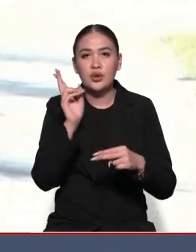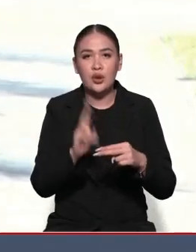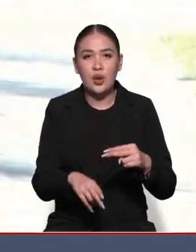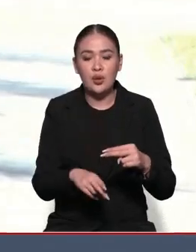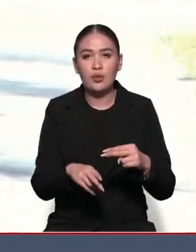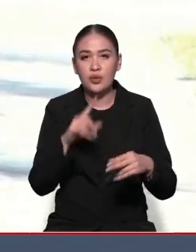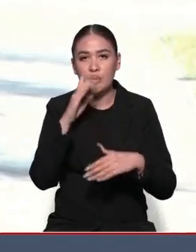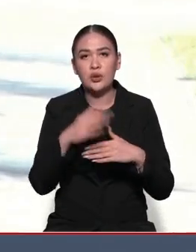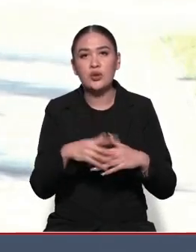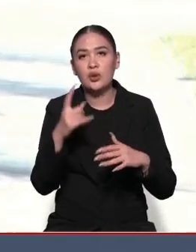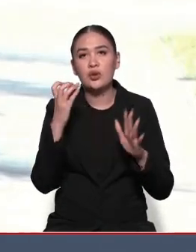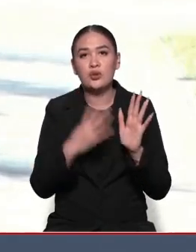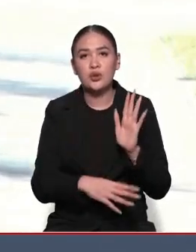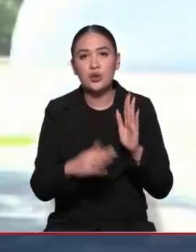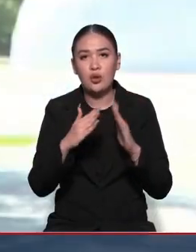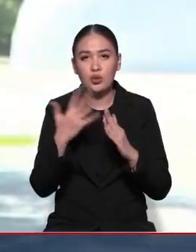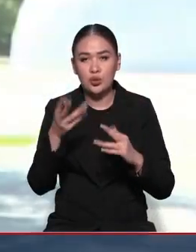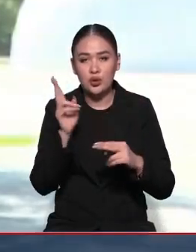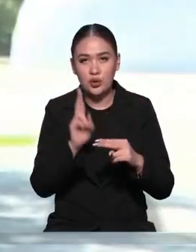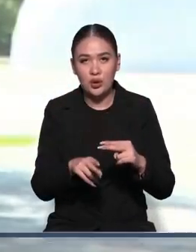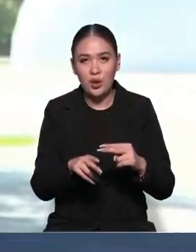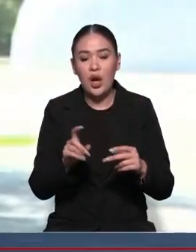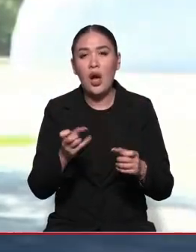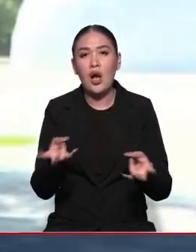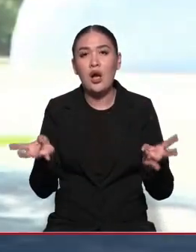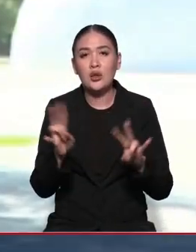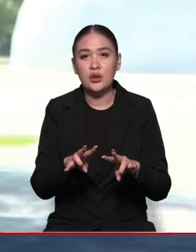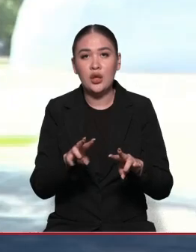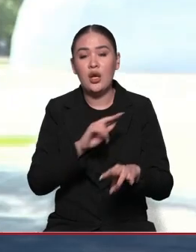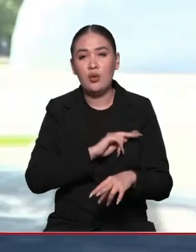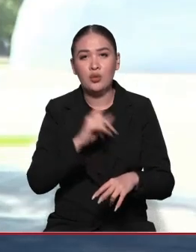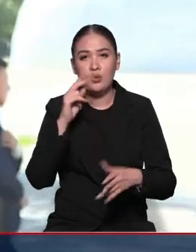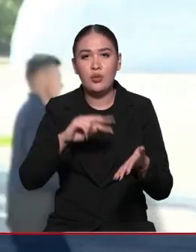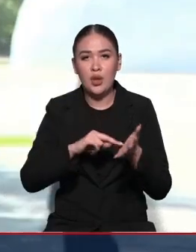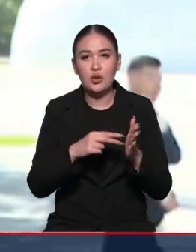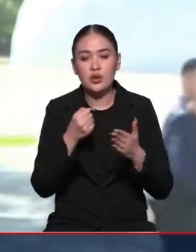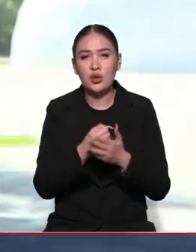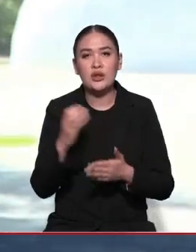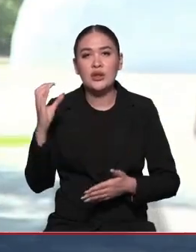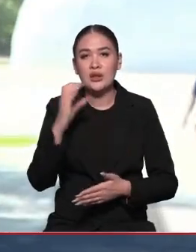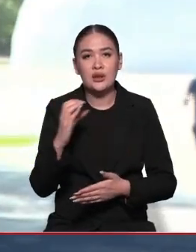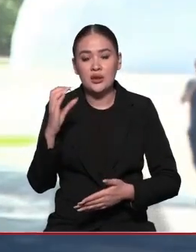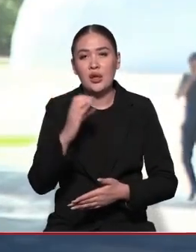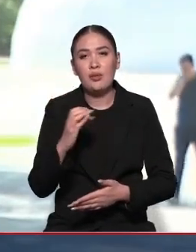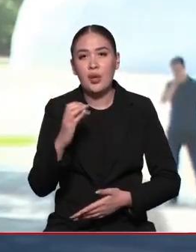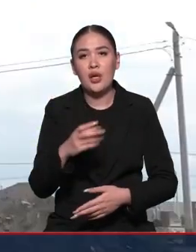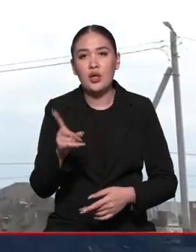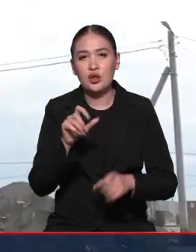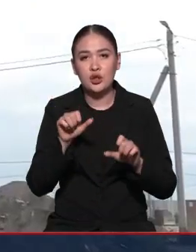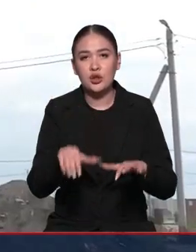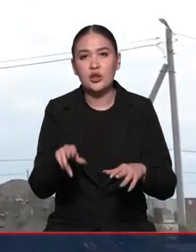более 190 домов уже завершено. Остальные работы мы планируем уже до сентября месяца, в сентябре месяце завершить